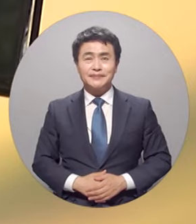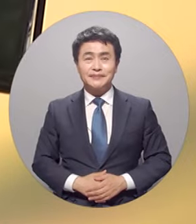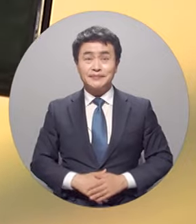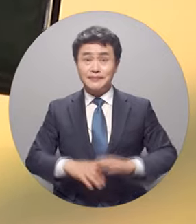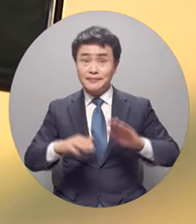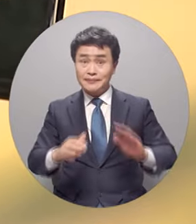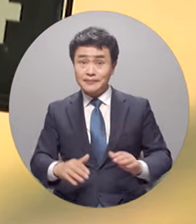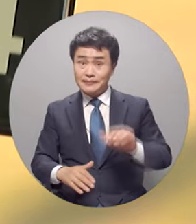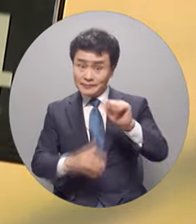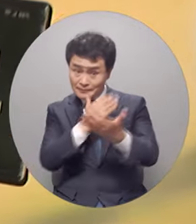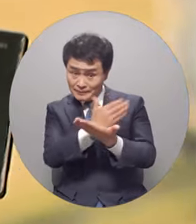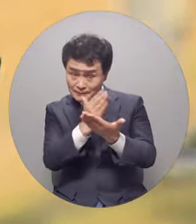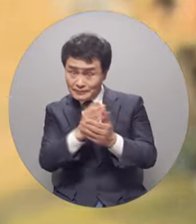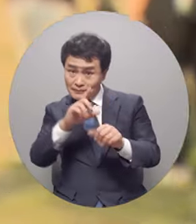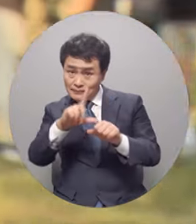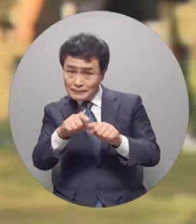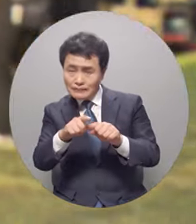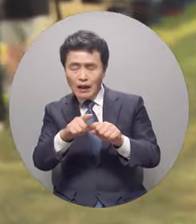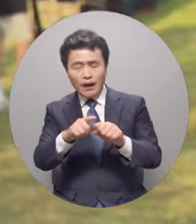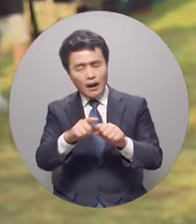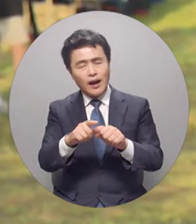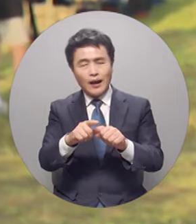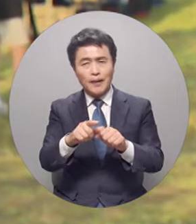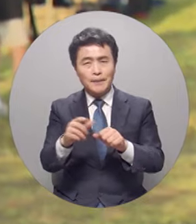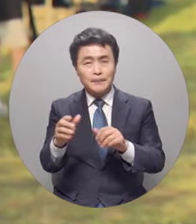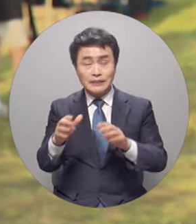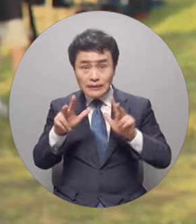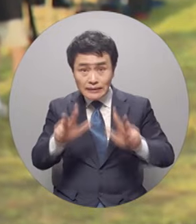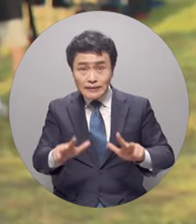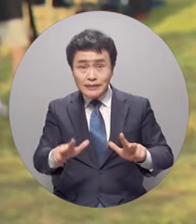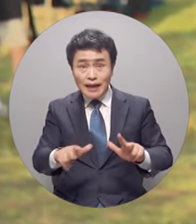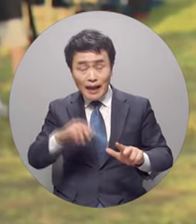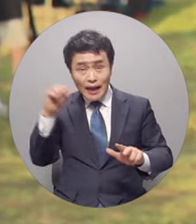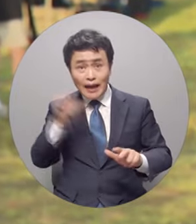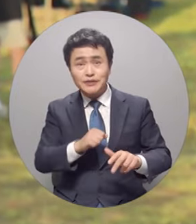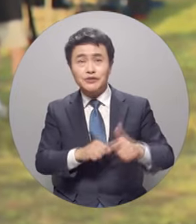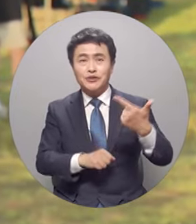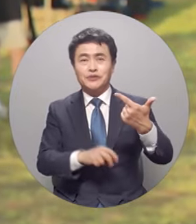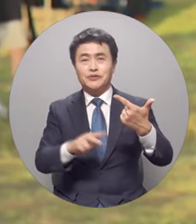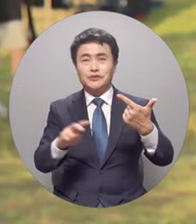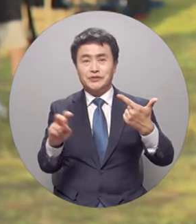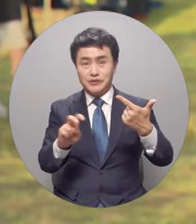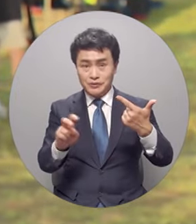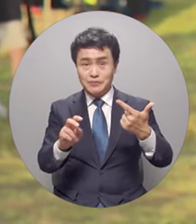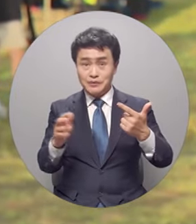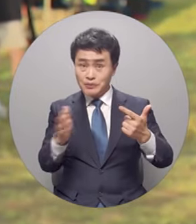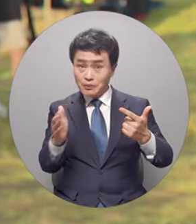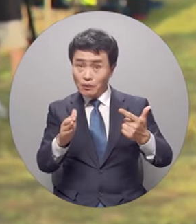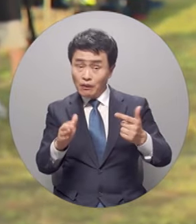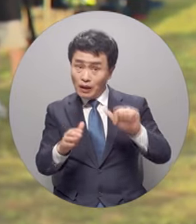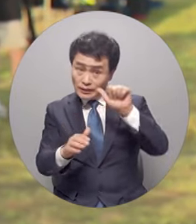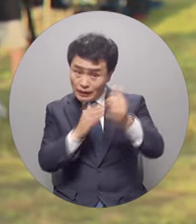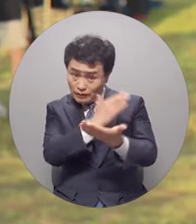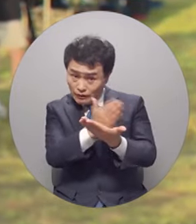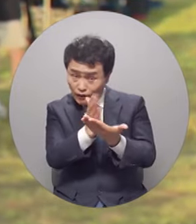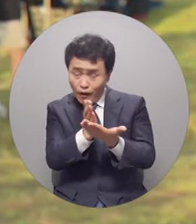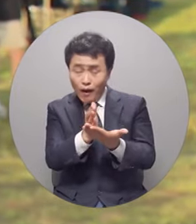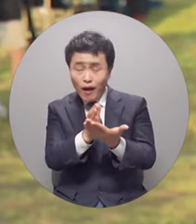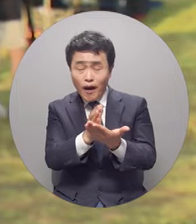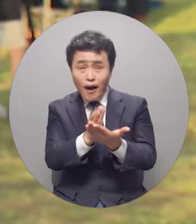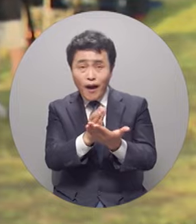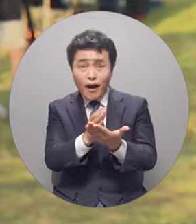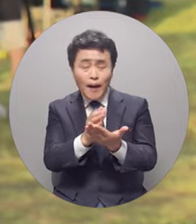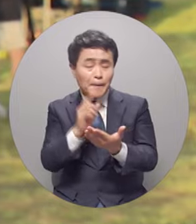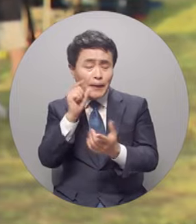근대 5종 선수들의 시계는 바쁘게 흘러갑니다. 지금 시각은 아침 6시 20분인데요. 다섯 종목을 빠짐없이 훈련해야 하는